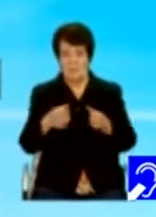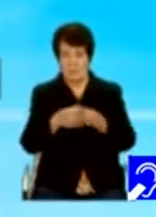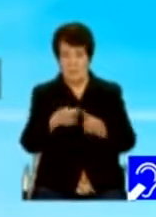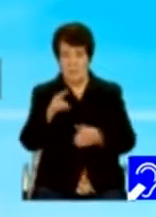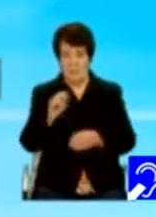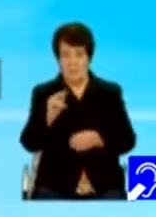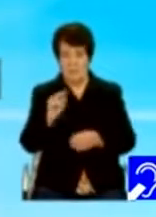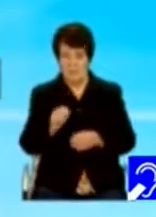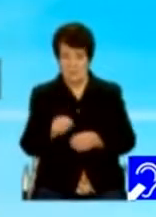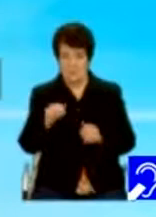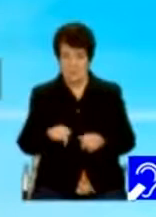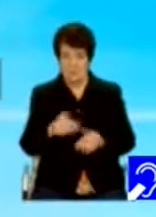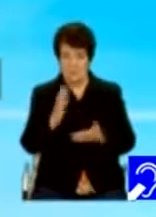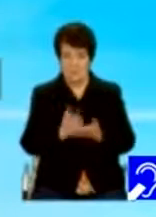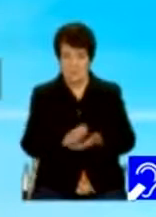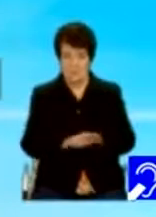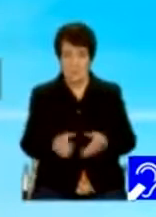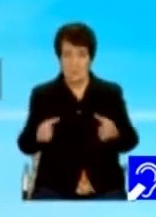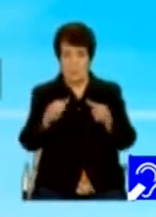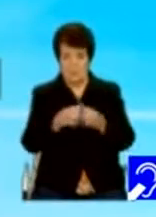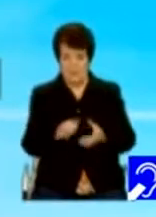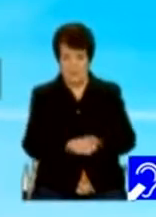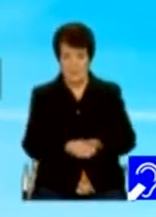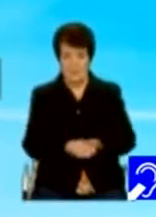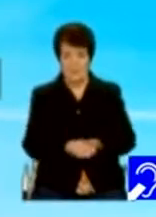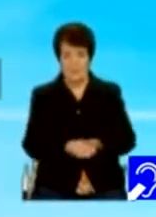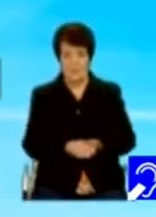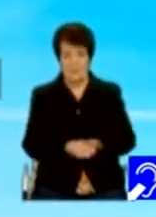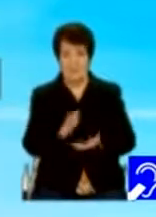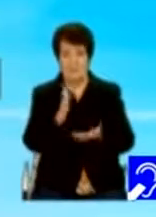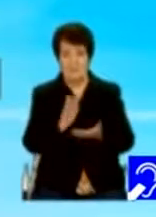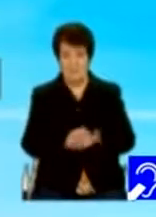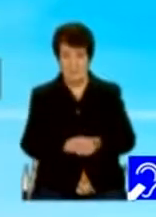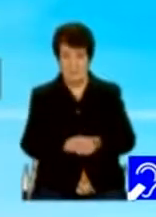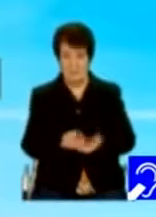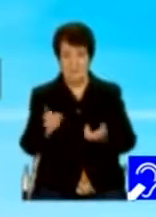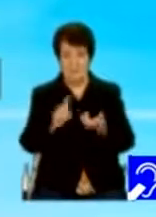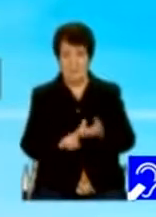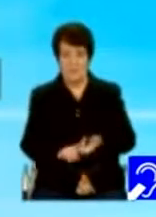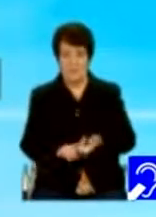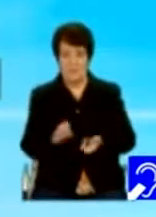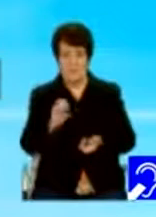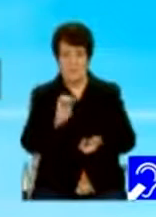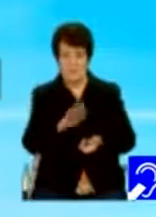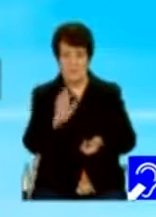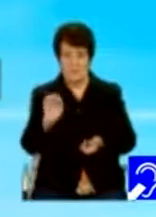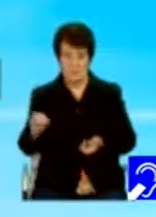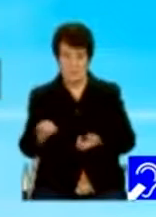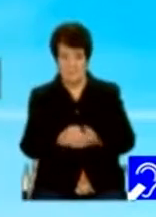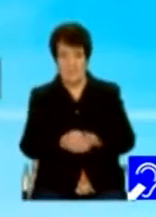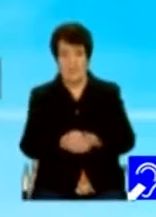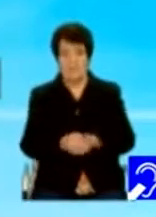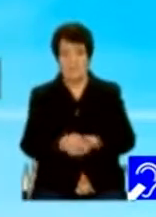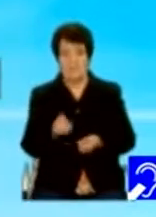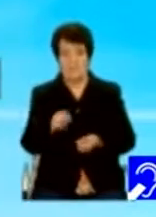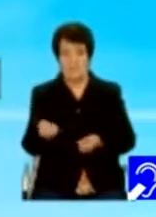Pace, deoarece suntem un partid și suntem un pod de legătură între Est și Vest. Deoarece